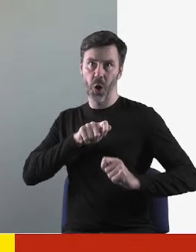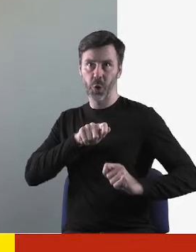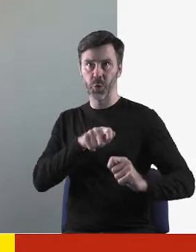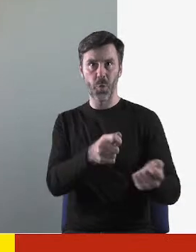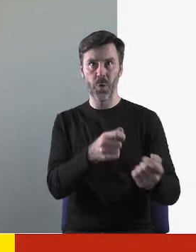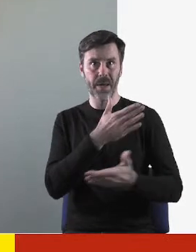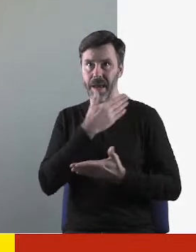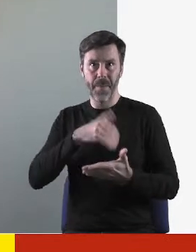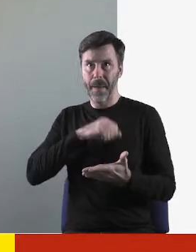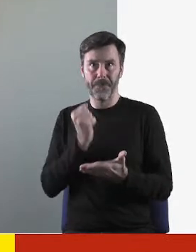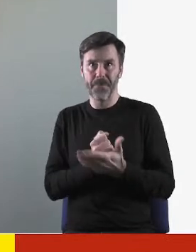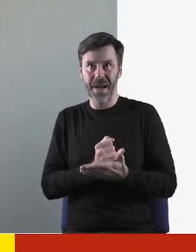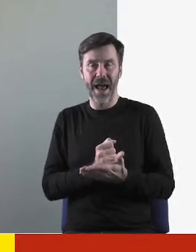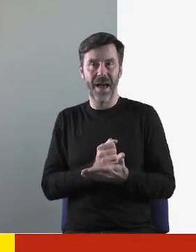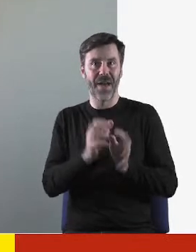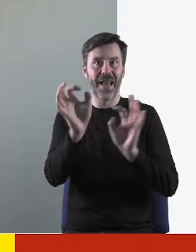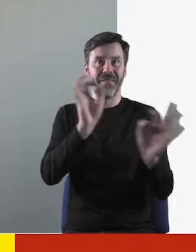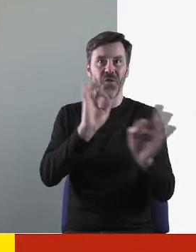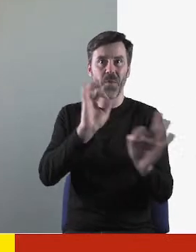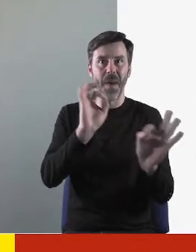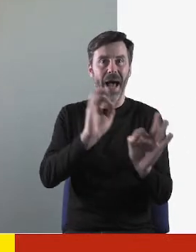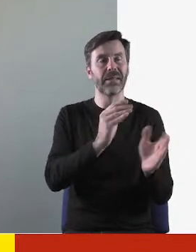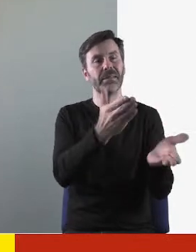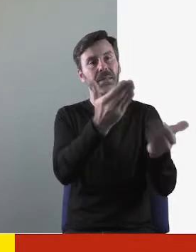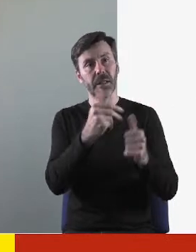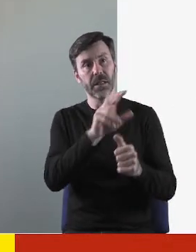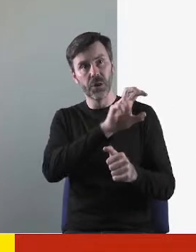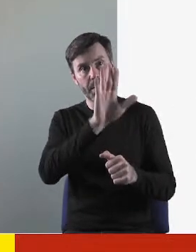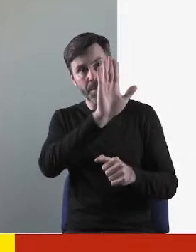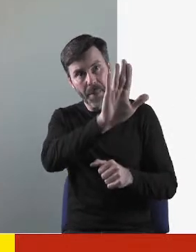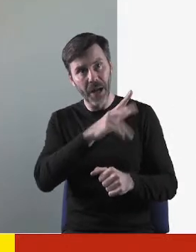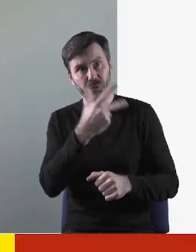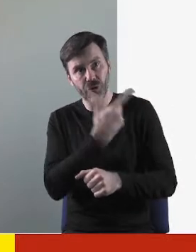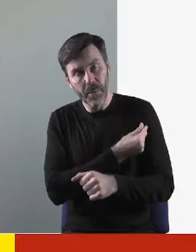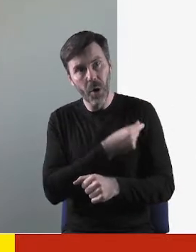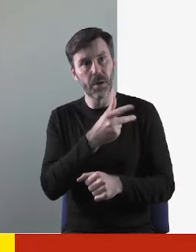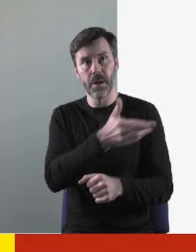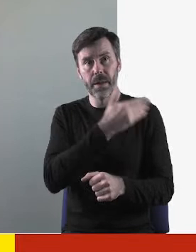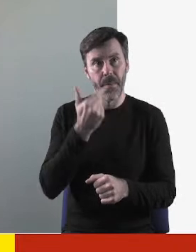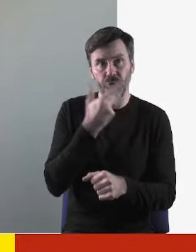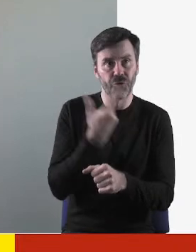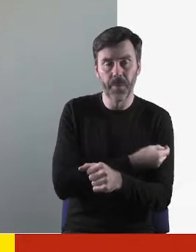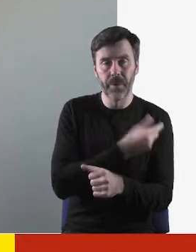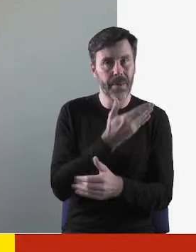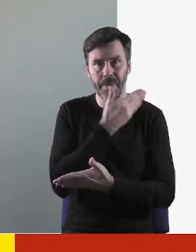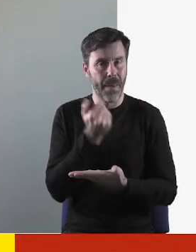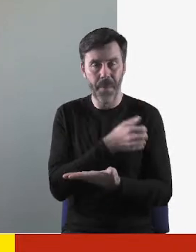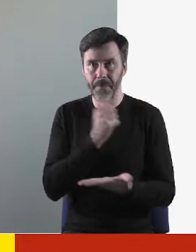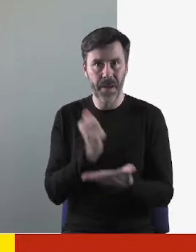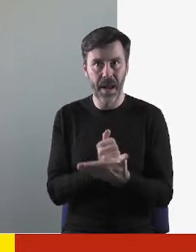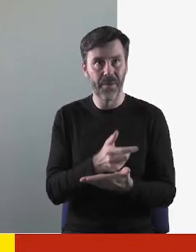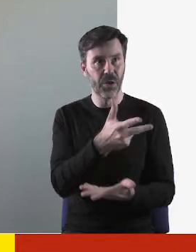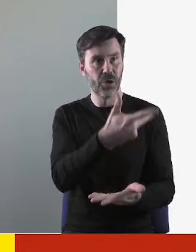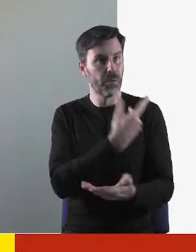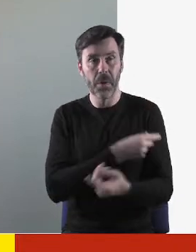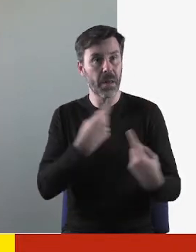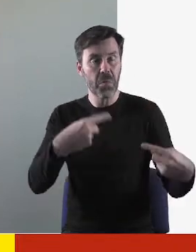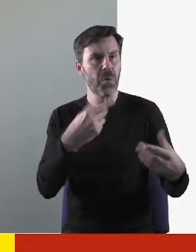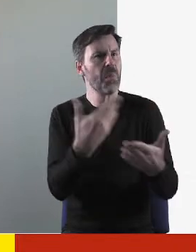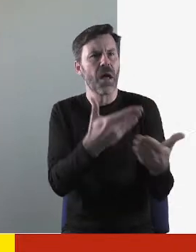prawa pozyskiwać informacji, czy ktoś się zaszczepił, a jeżeli nie, to dlaczego. No tutaj